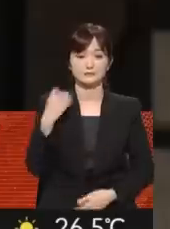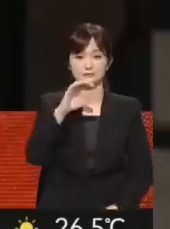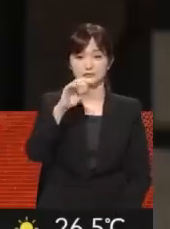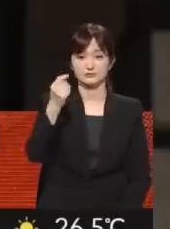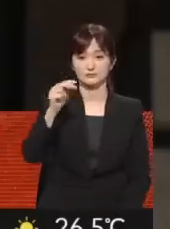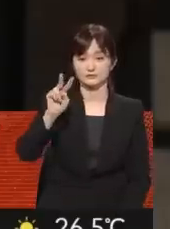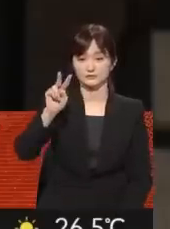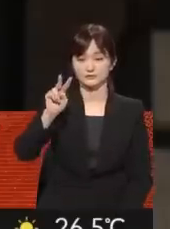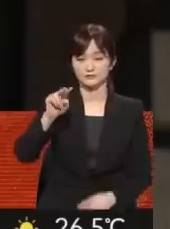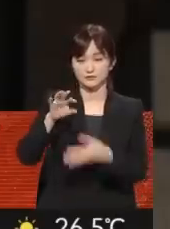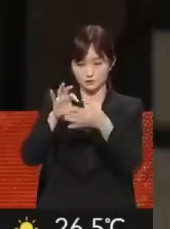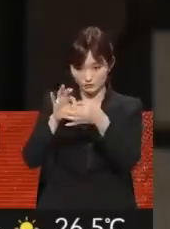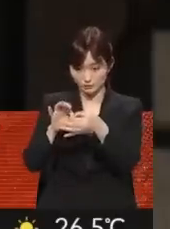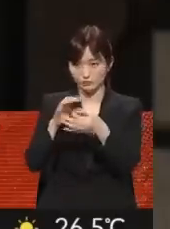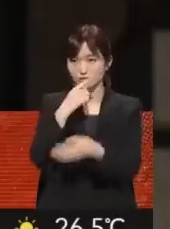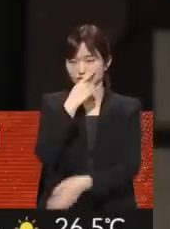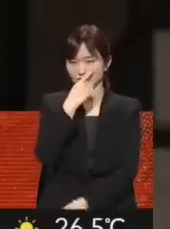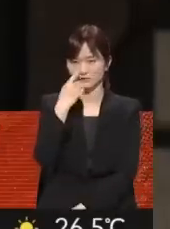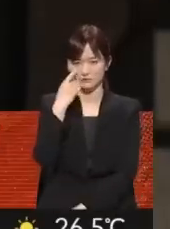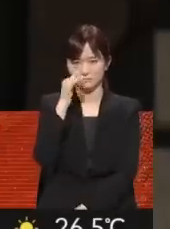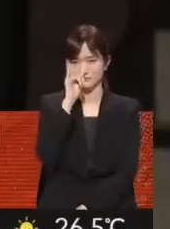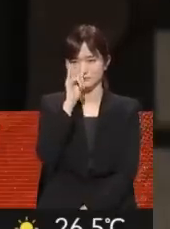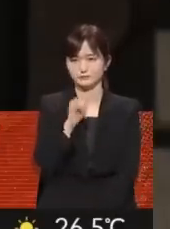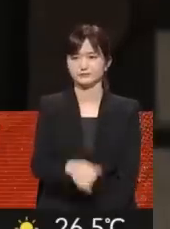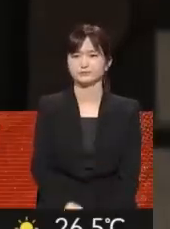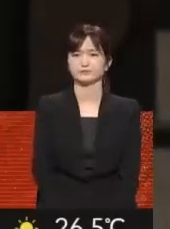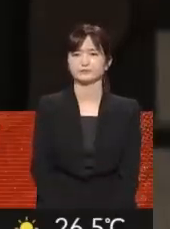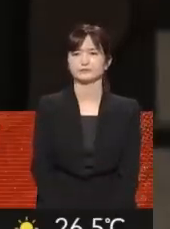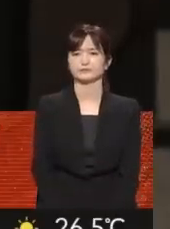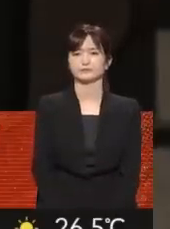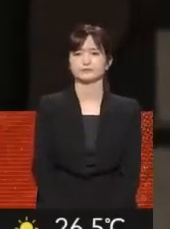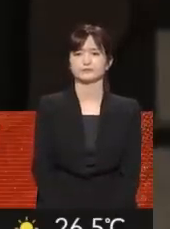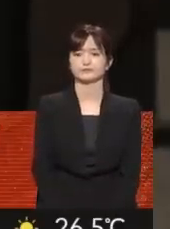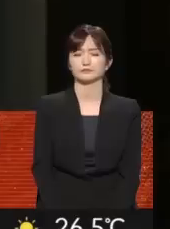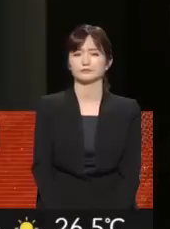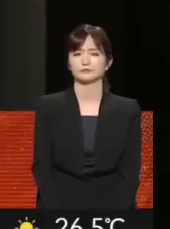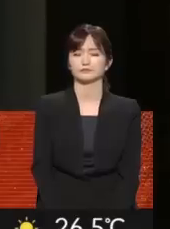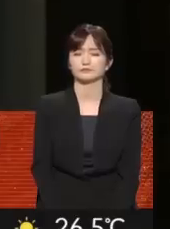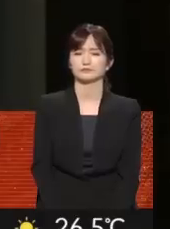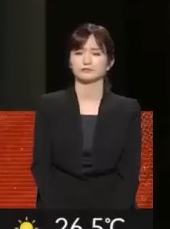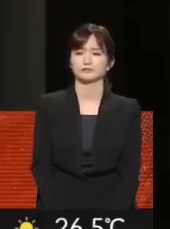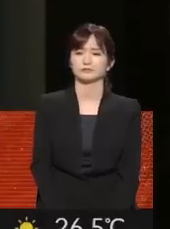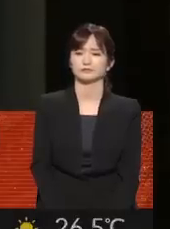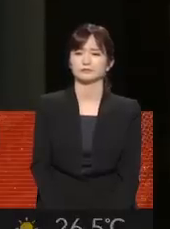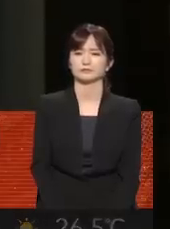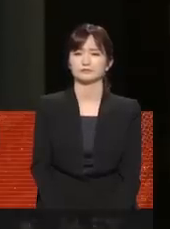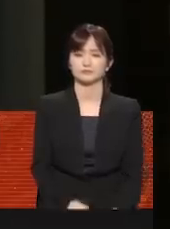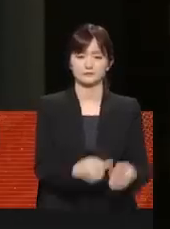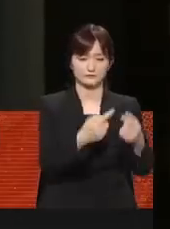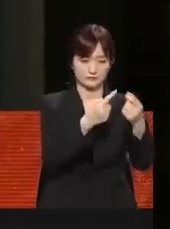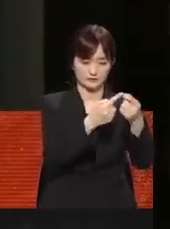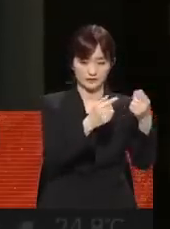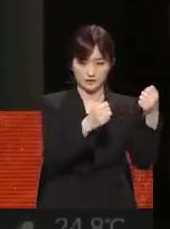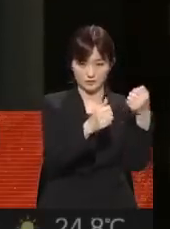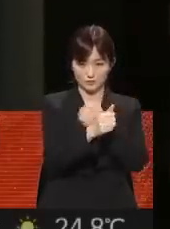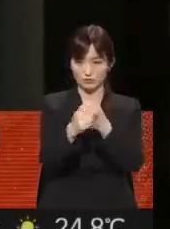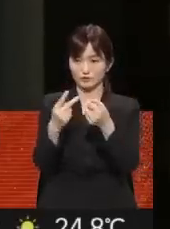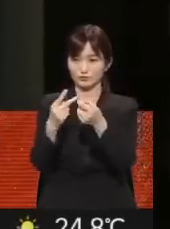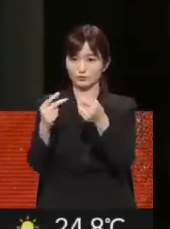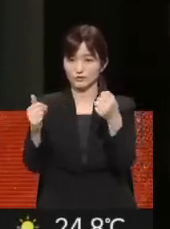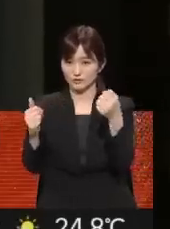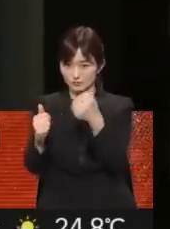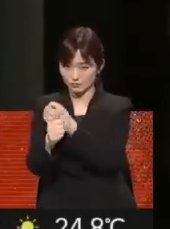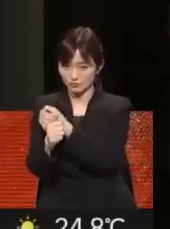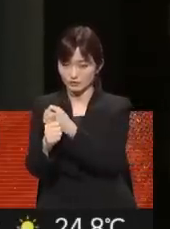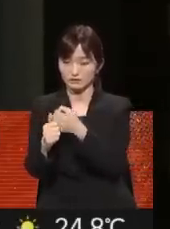이걸 통해서 파악을 하고 있는 그런 상황이라고 합니다 배편사님이 1차 2차이 두 번의 폭행 사건에